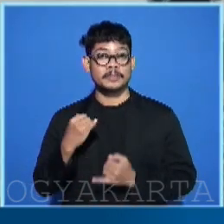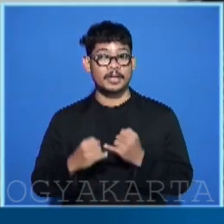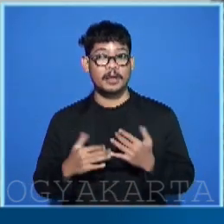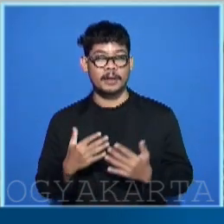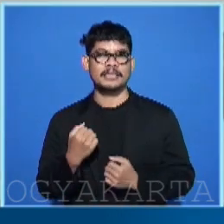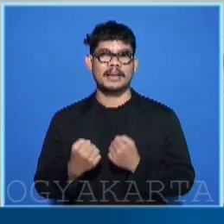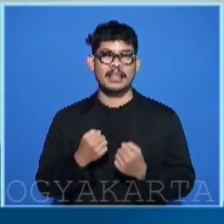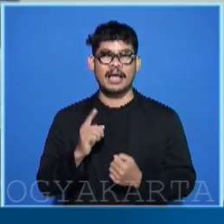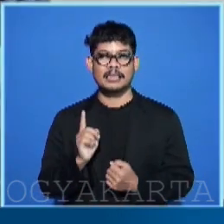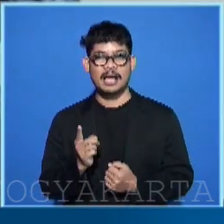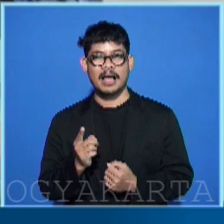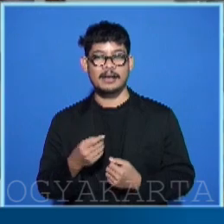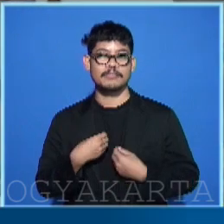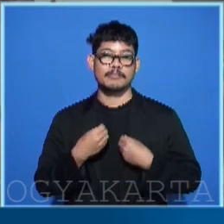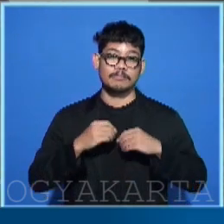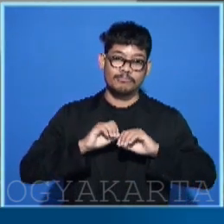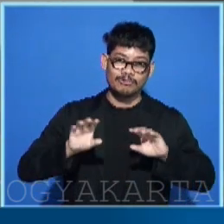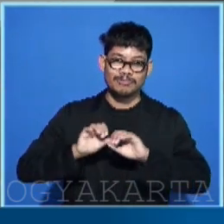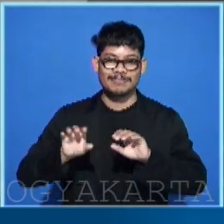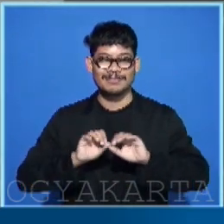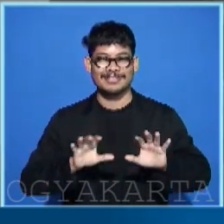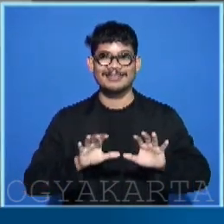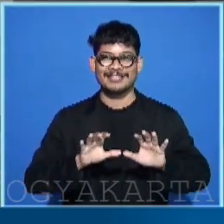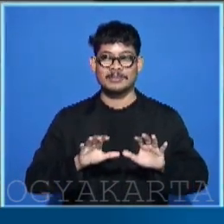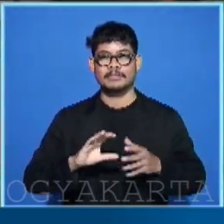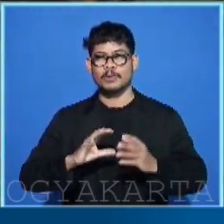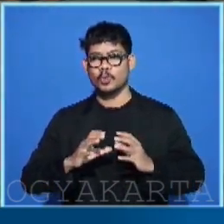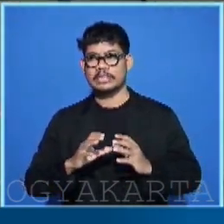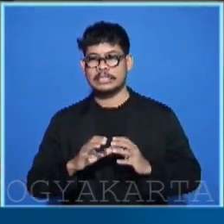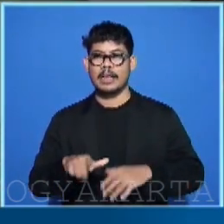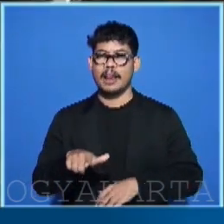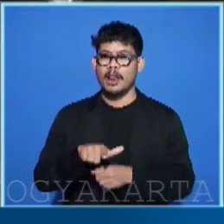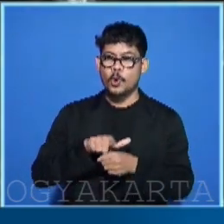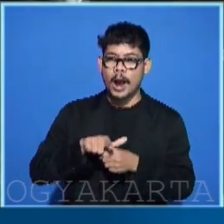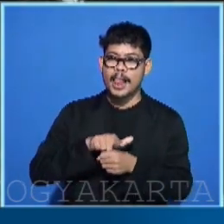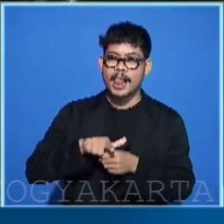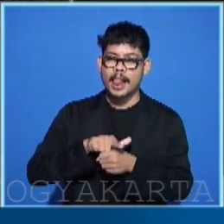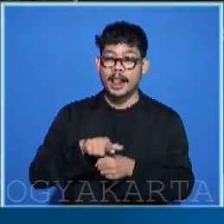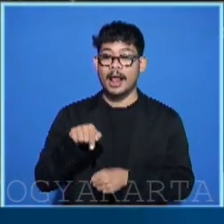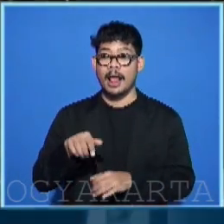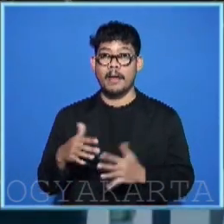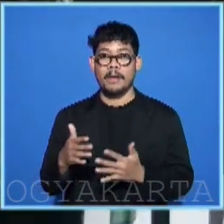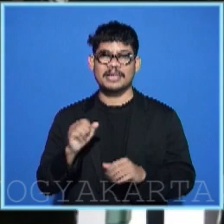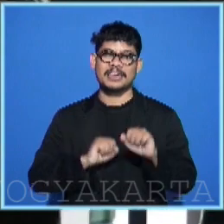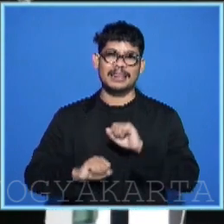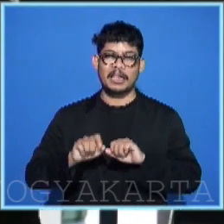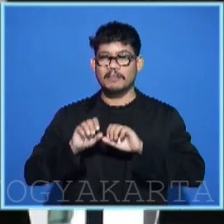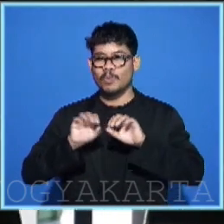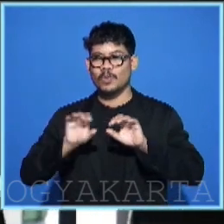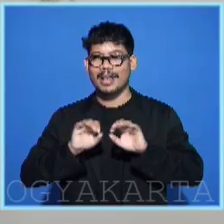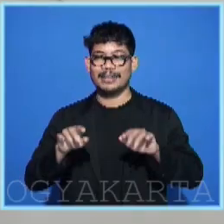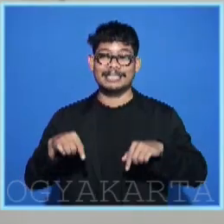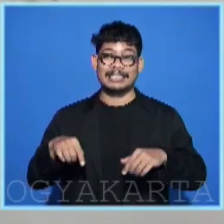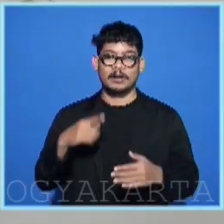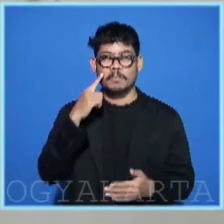digelar bazar aneka produk UMKM lokal mulai dari kuliner hingga kerajinan kegiatan ini sebagai ajang promosi dan menjadi bukti